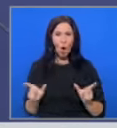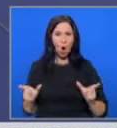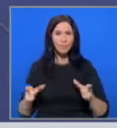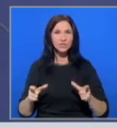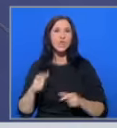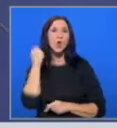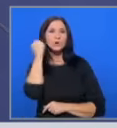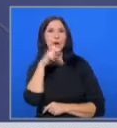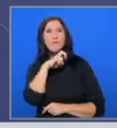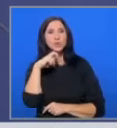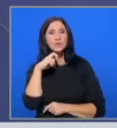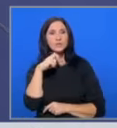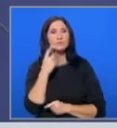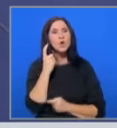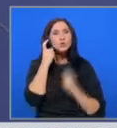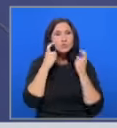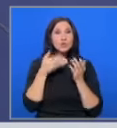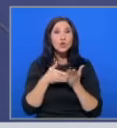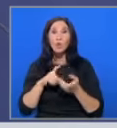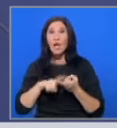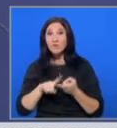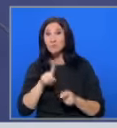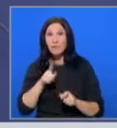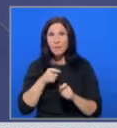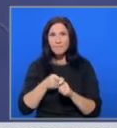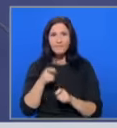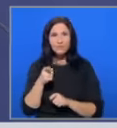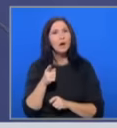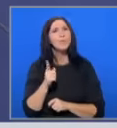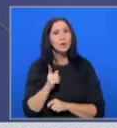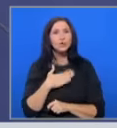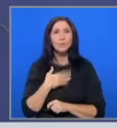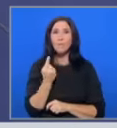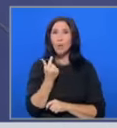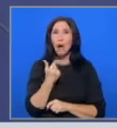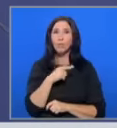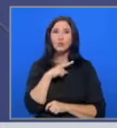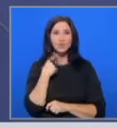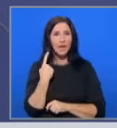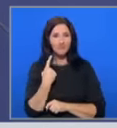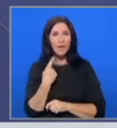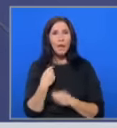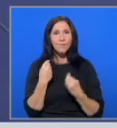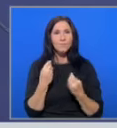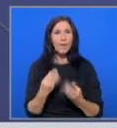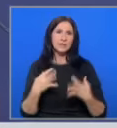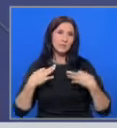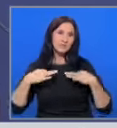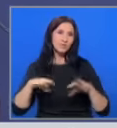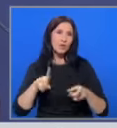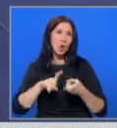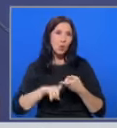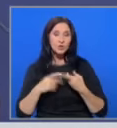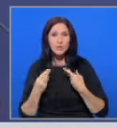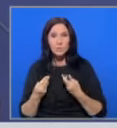косовската полиция. И се питаме защо KFOR не направи това. Щеше да има много по-малко жертви. Дали са карт бланш на курти да се